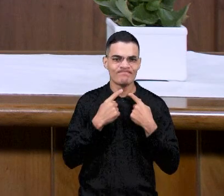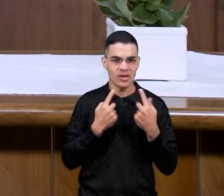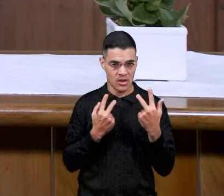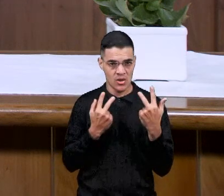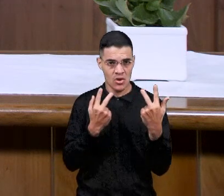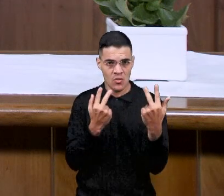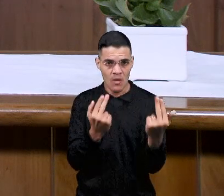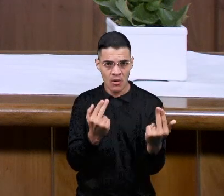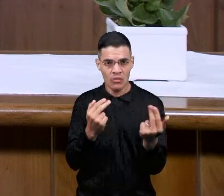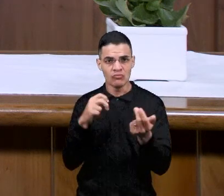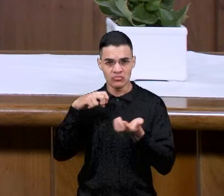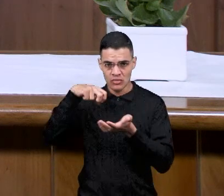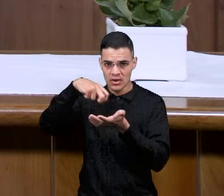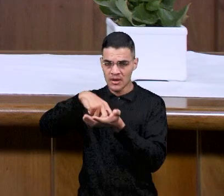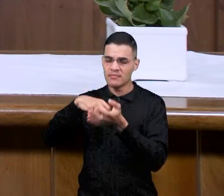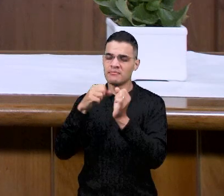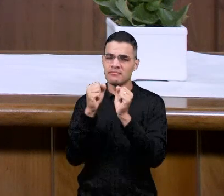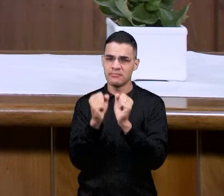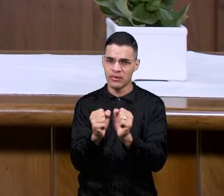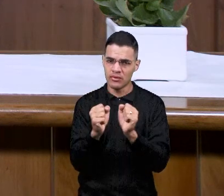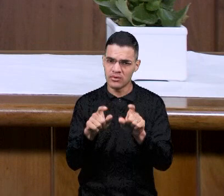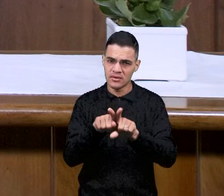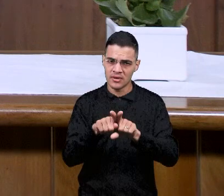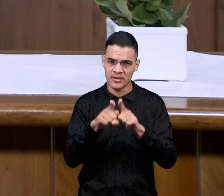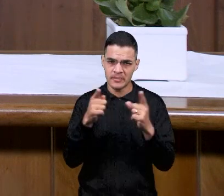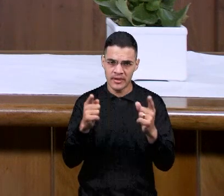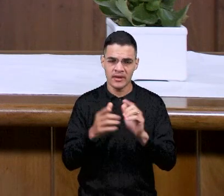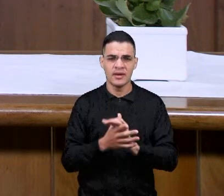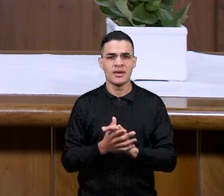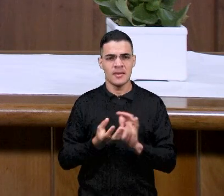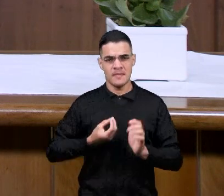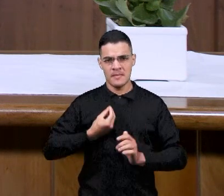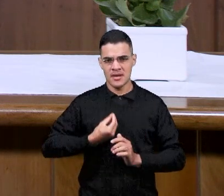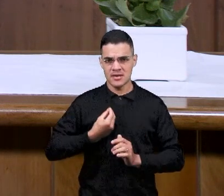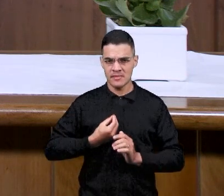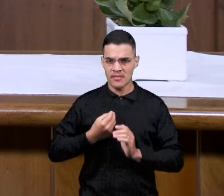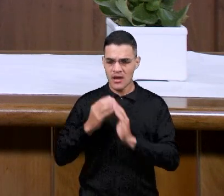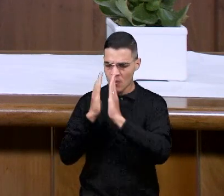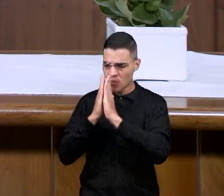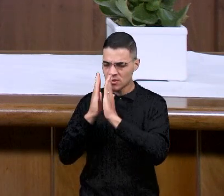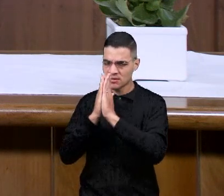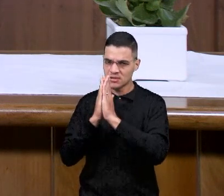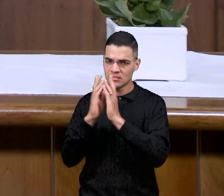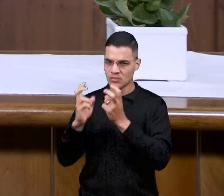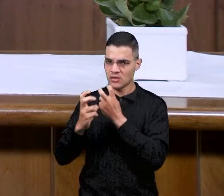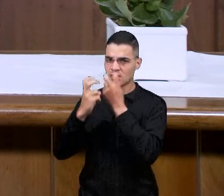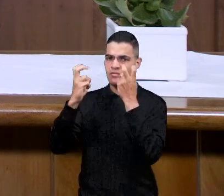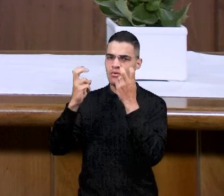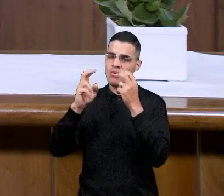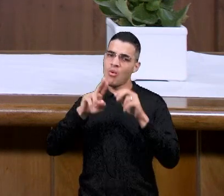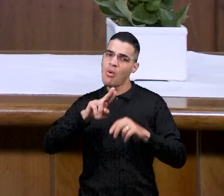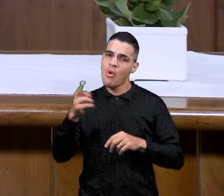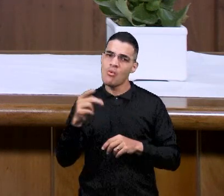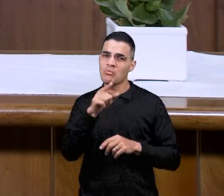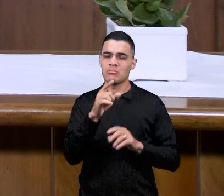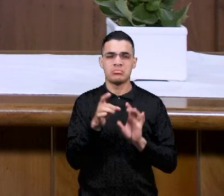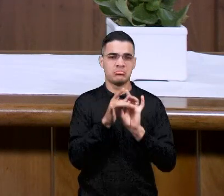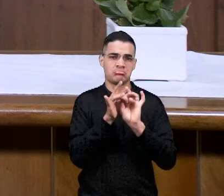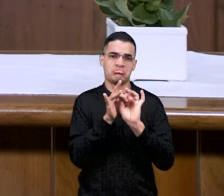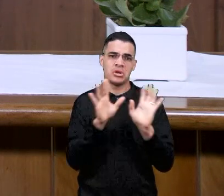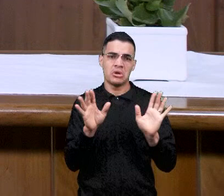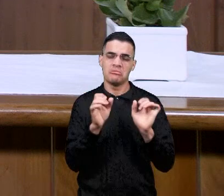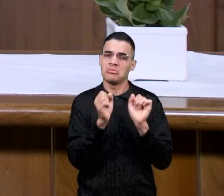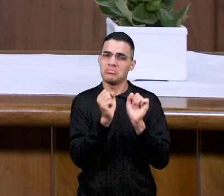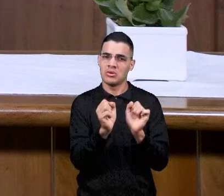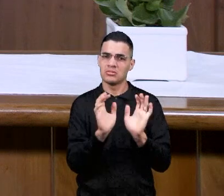souhaitez, vous pouvez vous mettre à genoux aussi, participer avec nous, nous accompagner dans ce geste ou rester comme